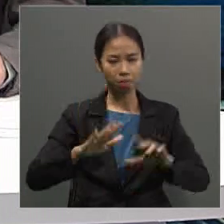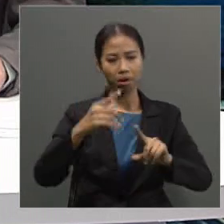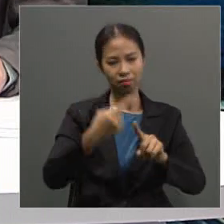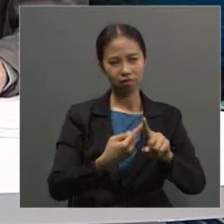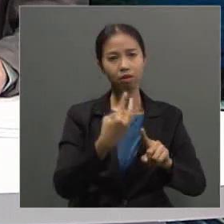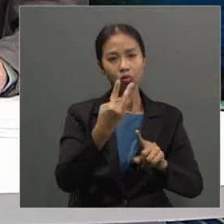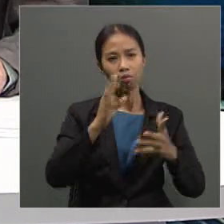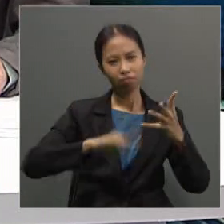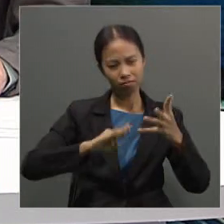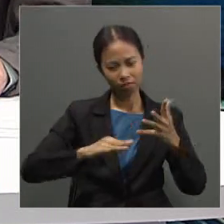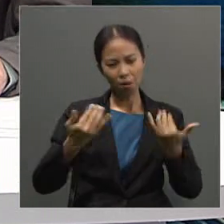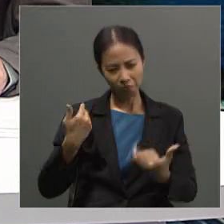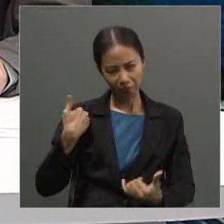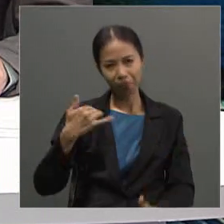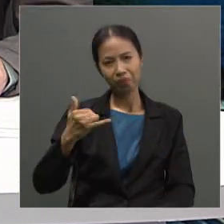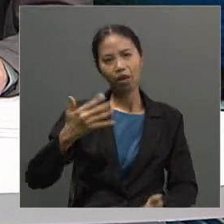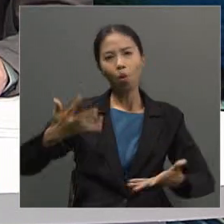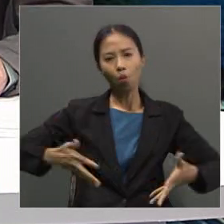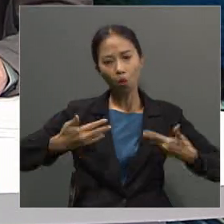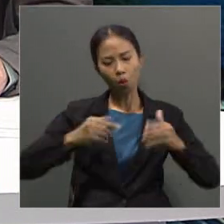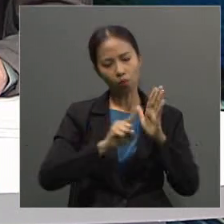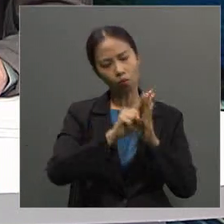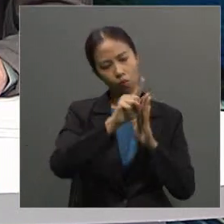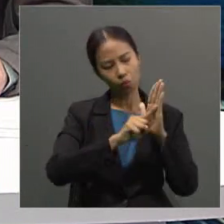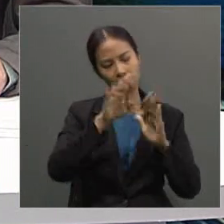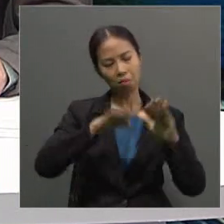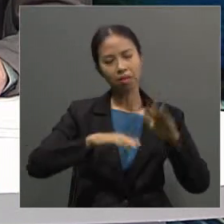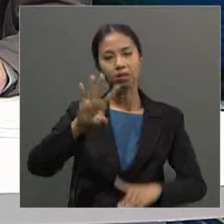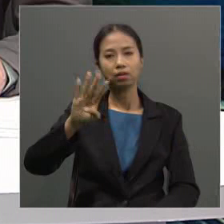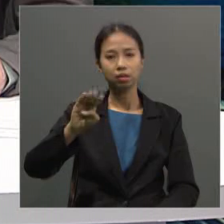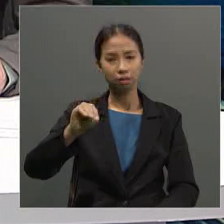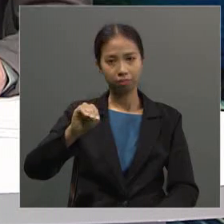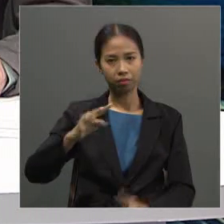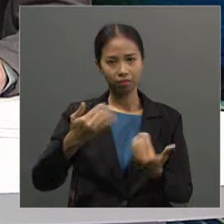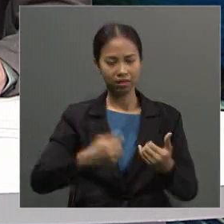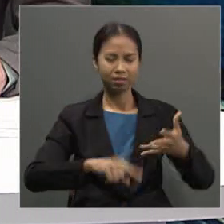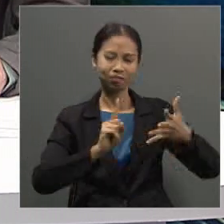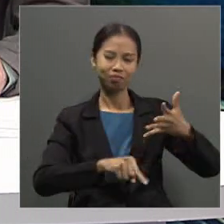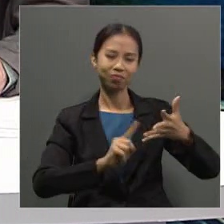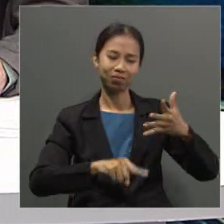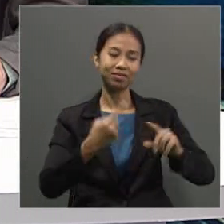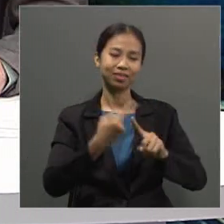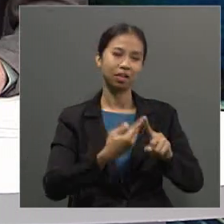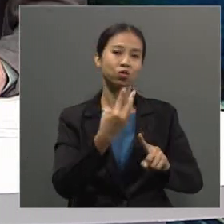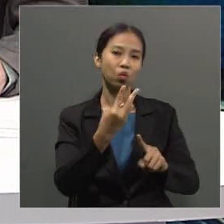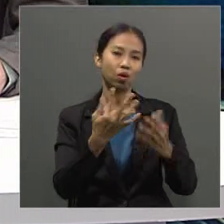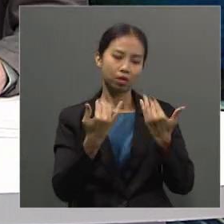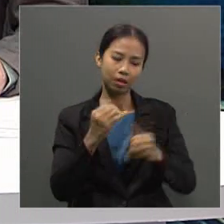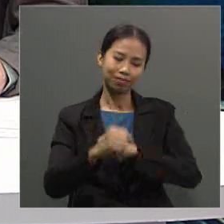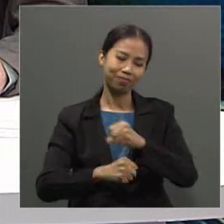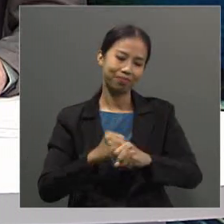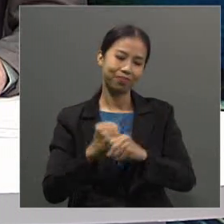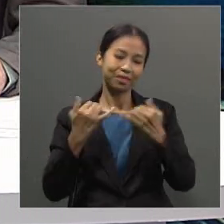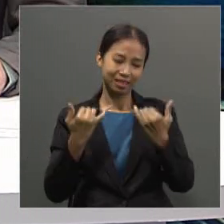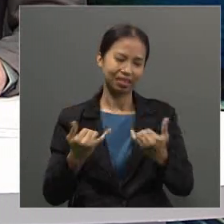อุณหภูมิบางพื้นที่เนี่ยมันจะแตะๆอยู่ที่ 40องศเซลเซียค่ะโอหนี่เพิ่งปลายกุมภาพันธ์นะแล้วปีนี้เอลนีโยที่